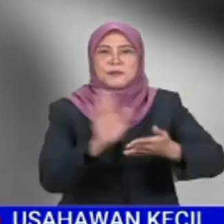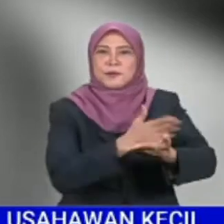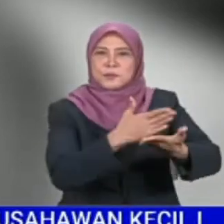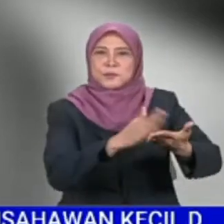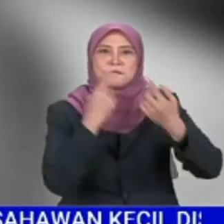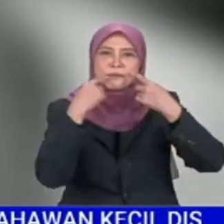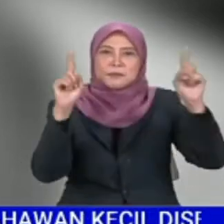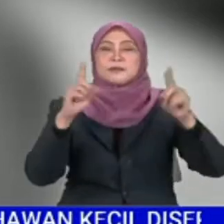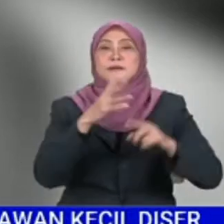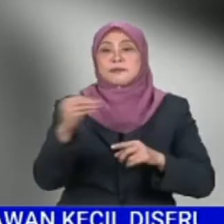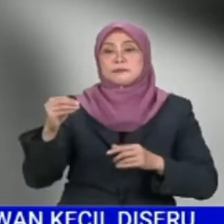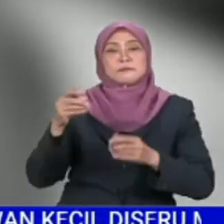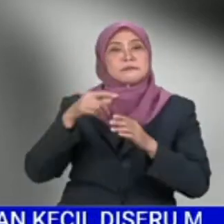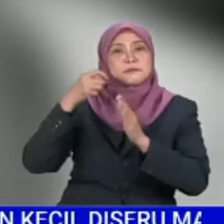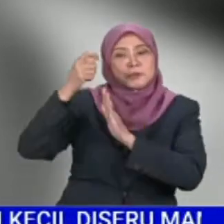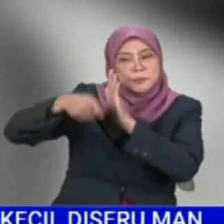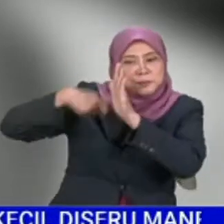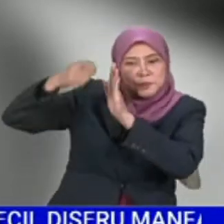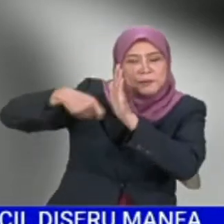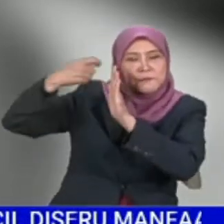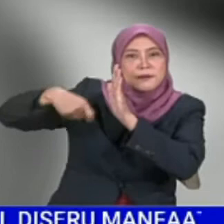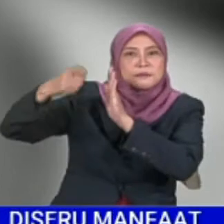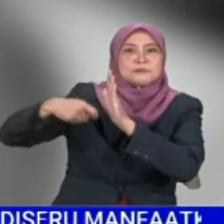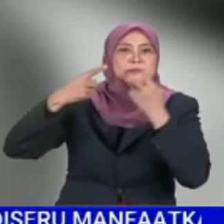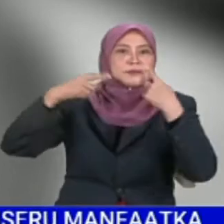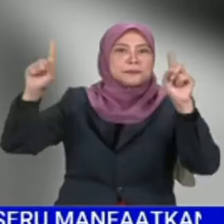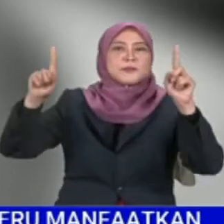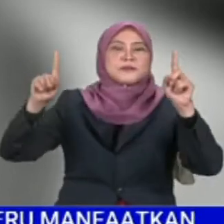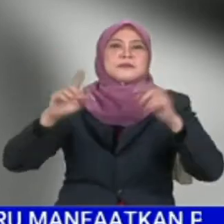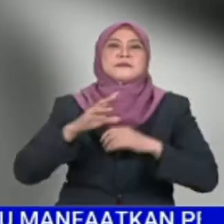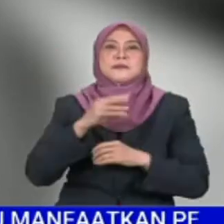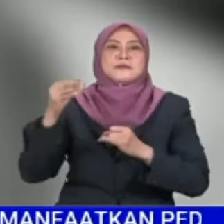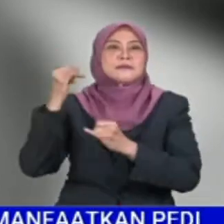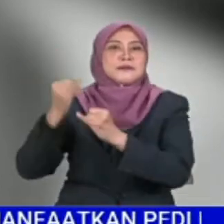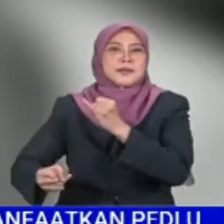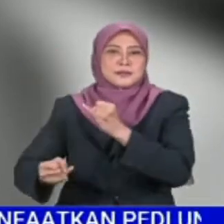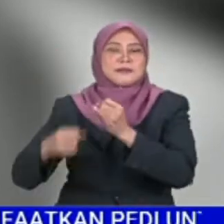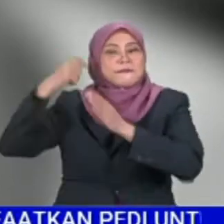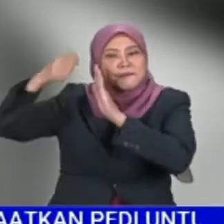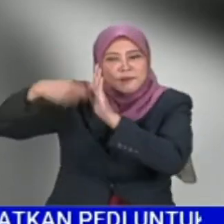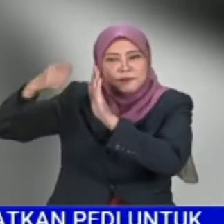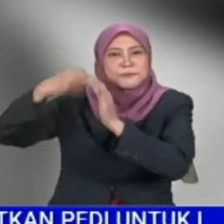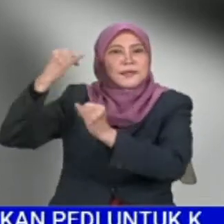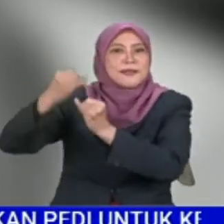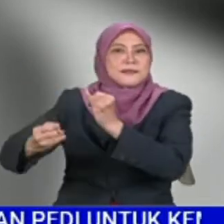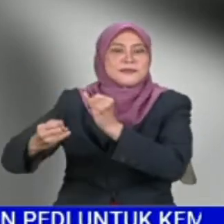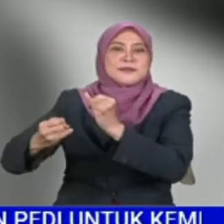drama dan filem antaranya Jin Noti, Zoo dan filem terakhirnya Sekali Lagi.